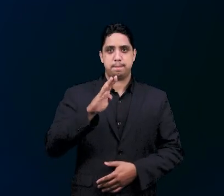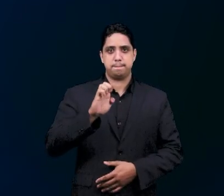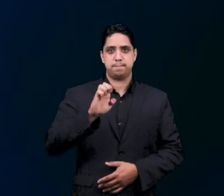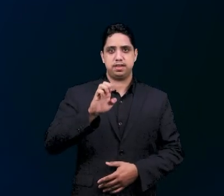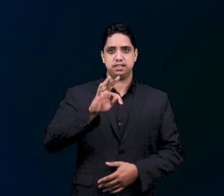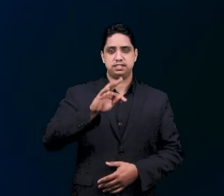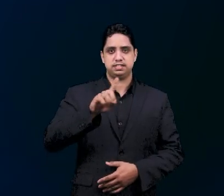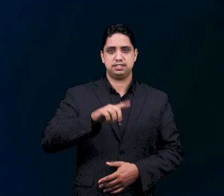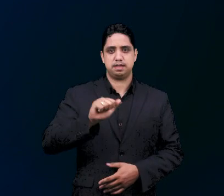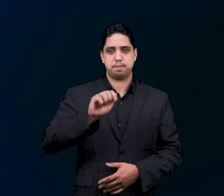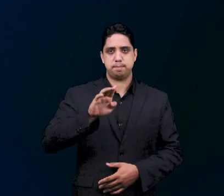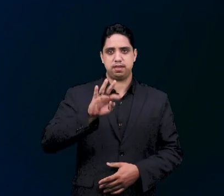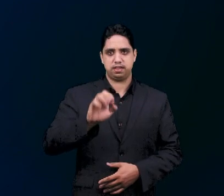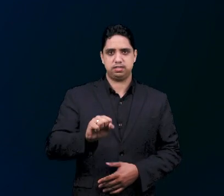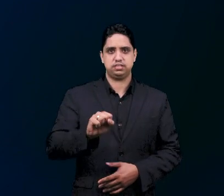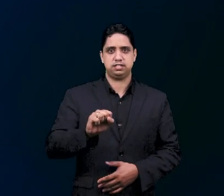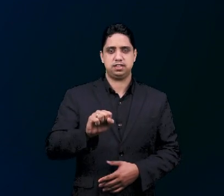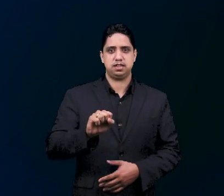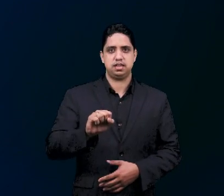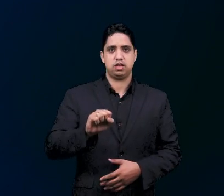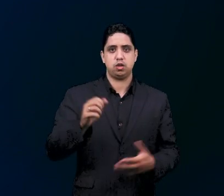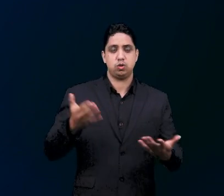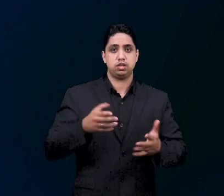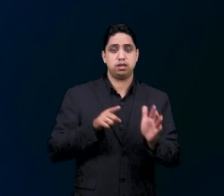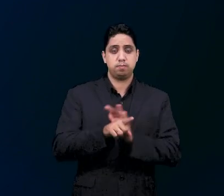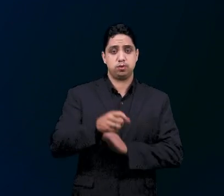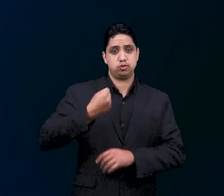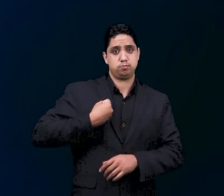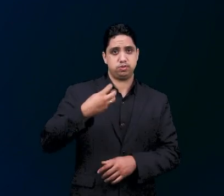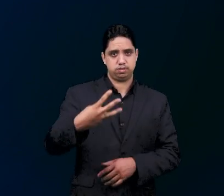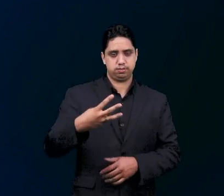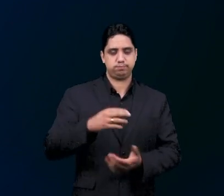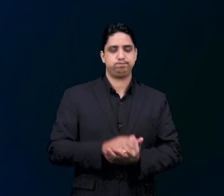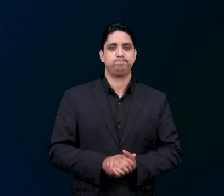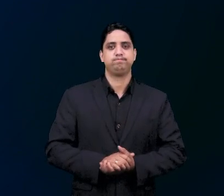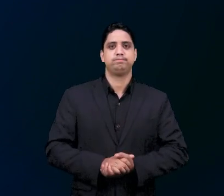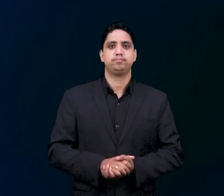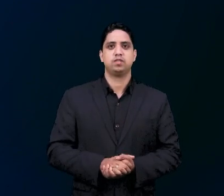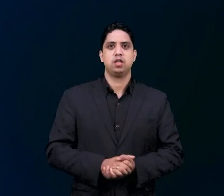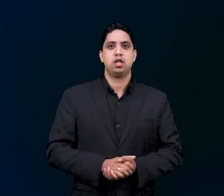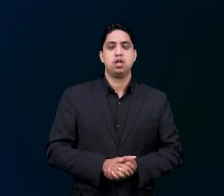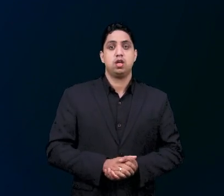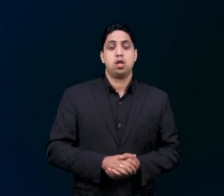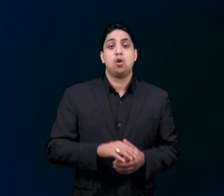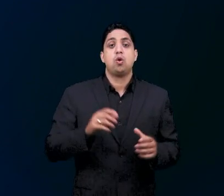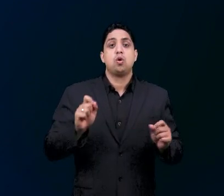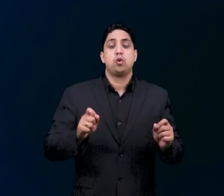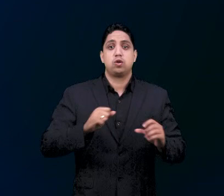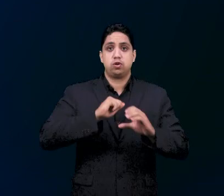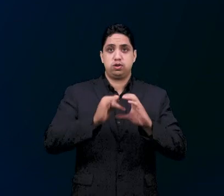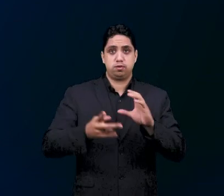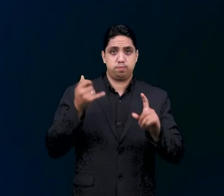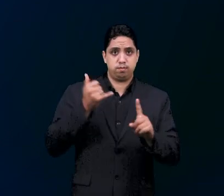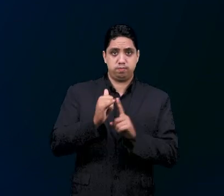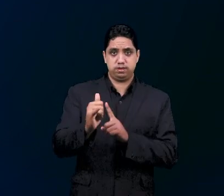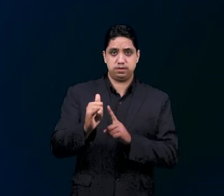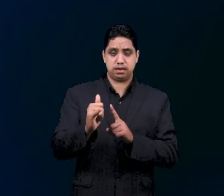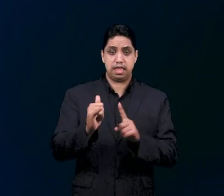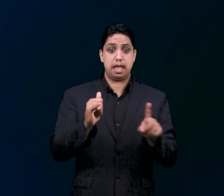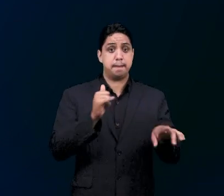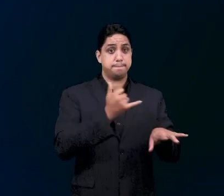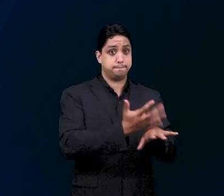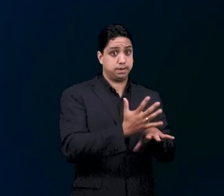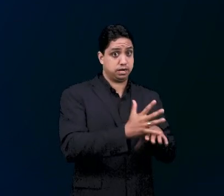Bethsabeth Escobedo Herrera. Aujourd'hui, je vais donner la réponse à la question 3. Par rapport à l'aspect prophétique et à la pratique